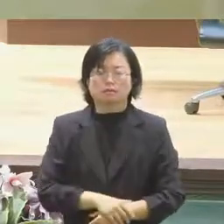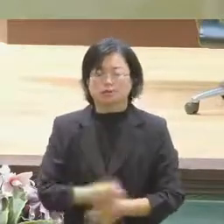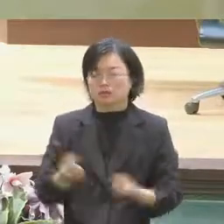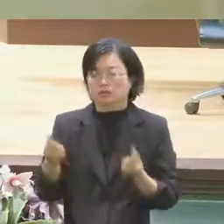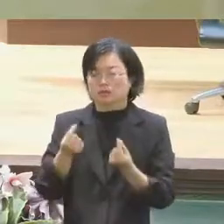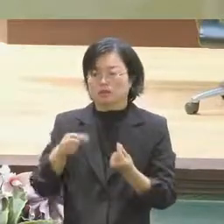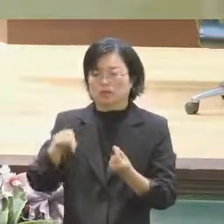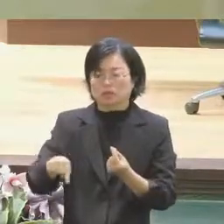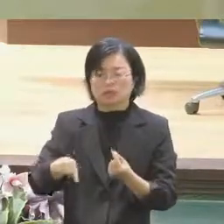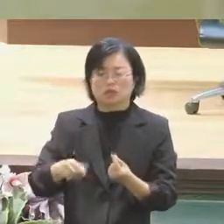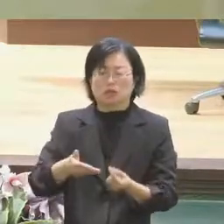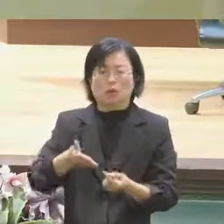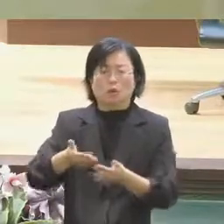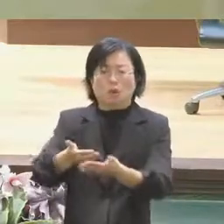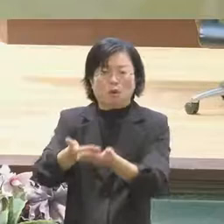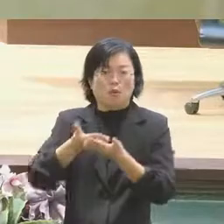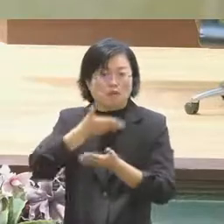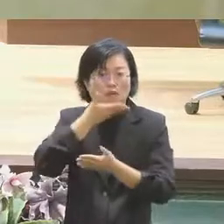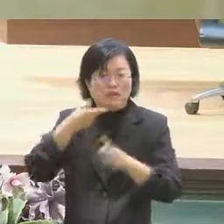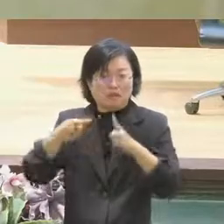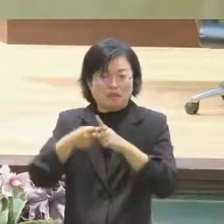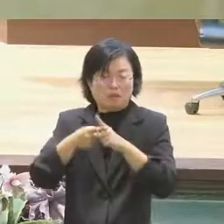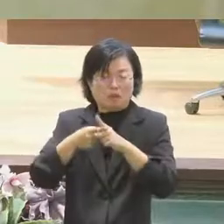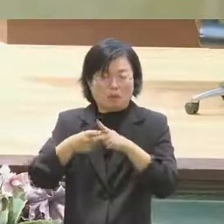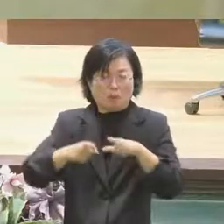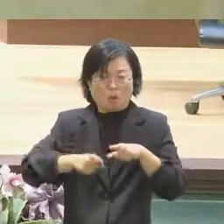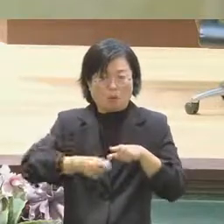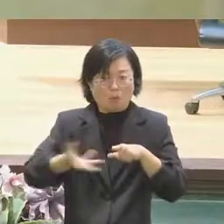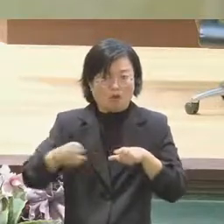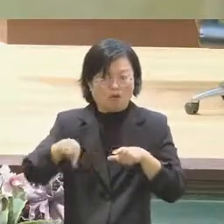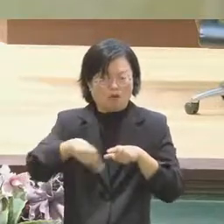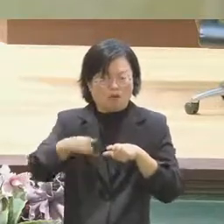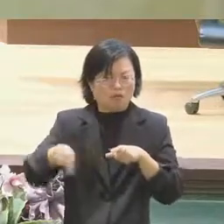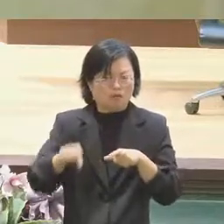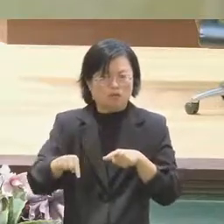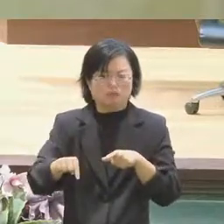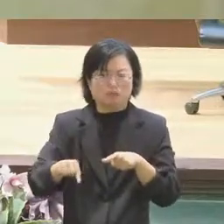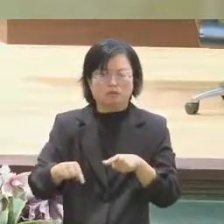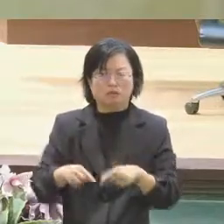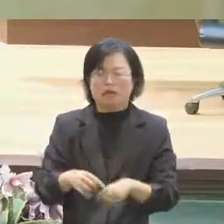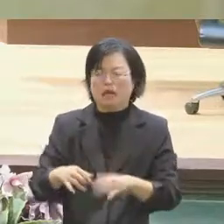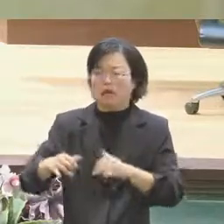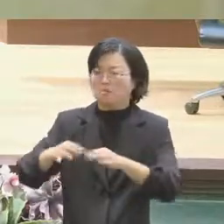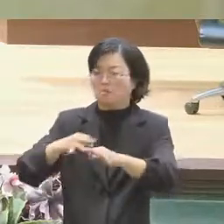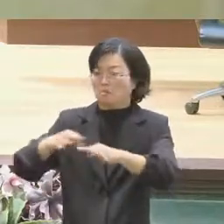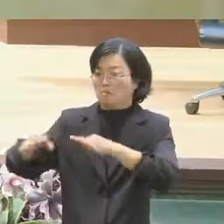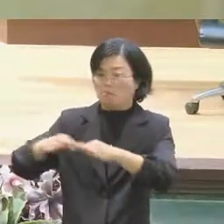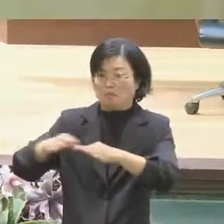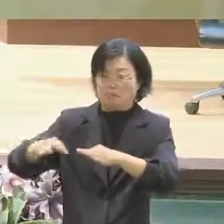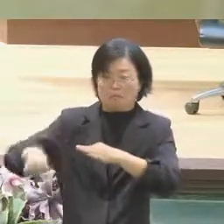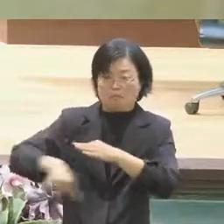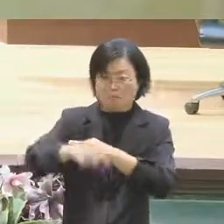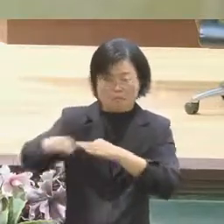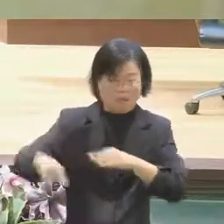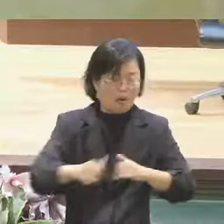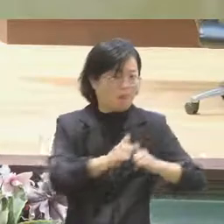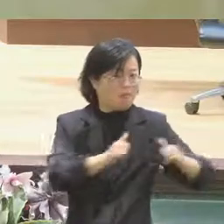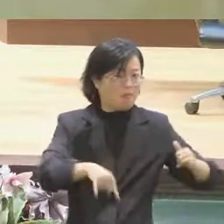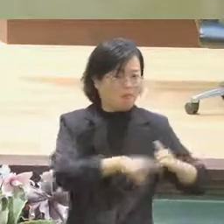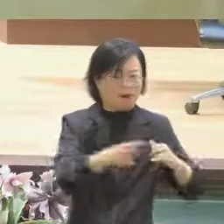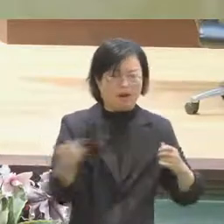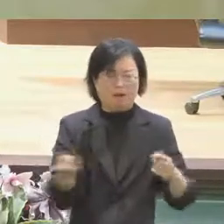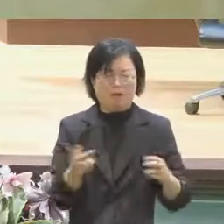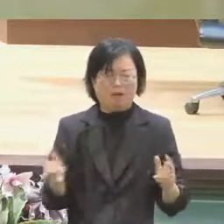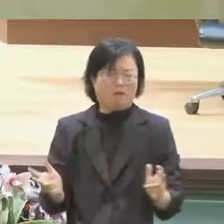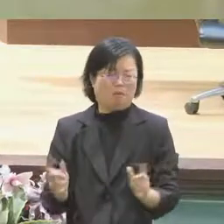就是商业体制跟民间体制也是不断在争吵，彼此都觉得你们应该要怎样。那你觉